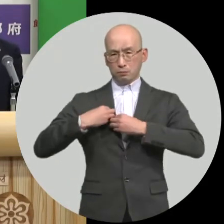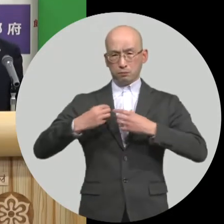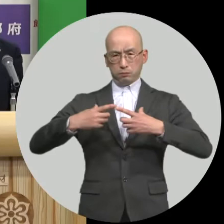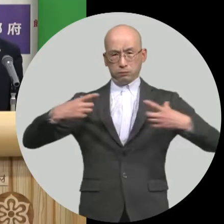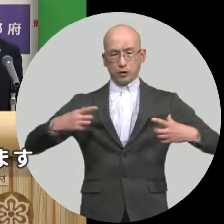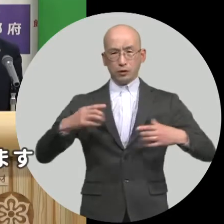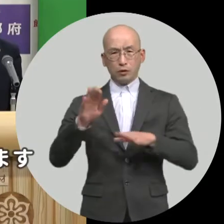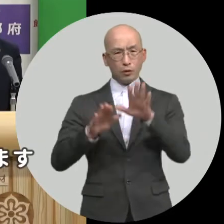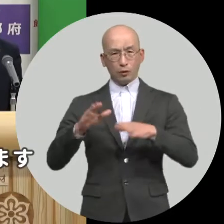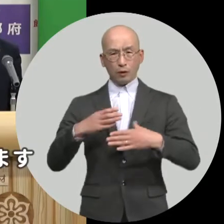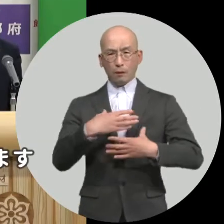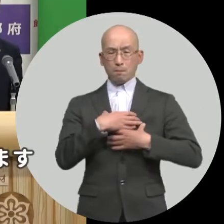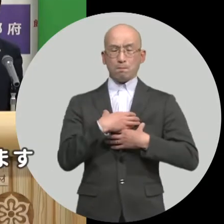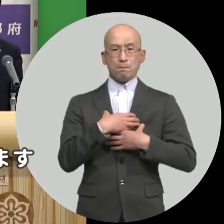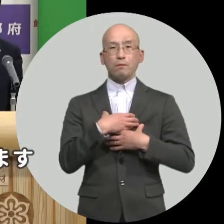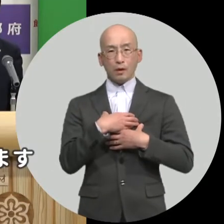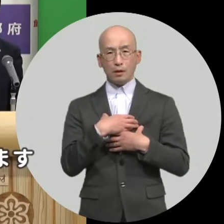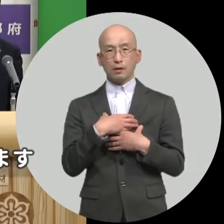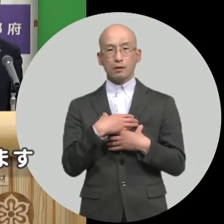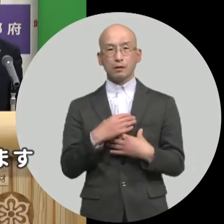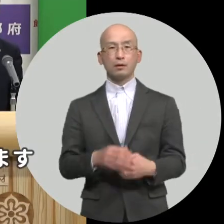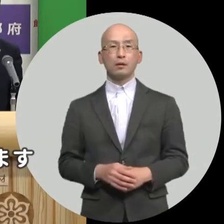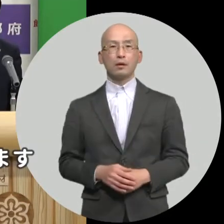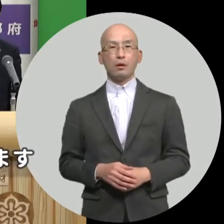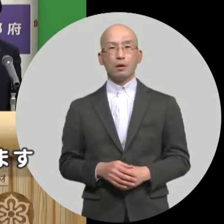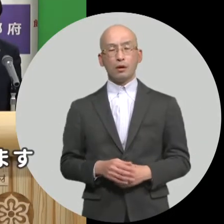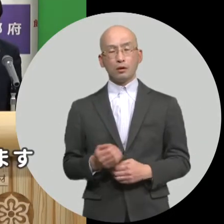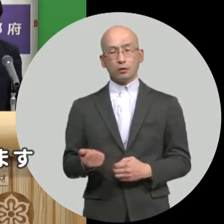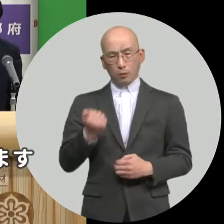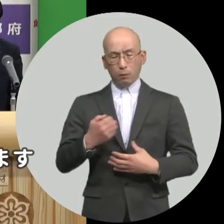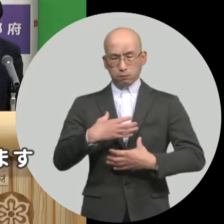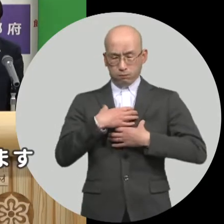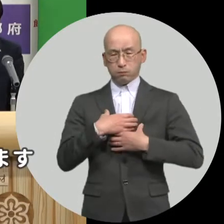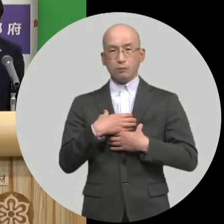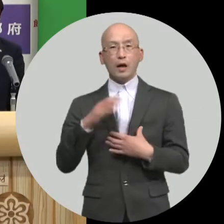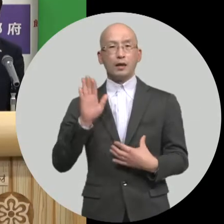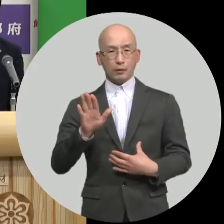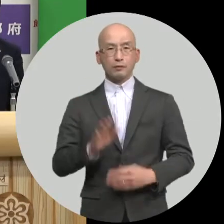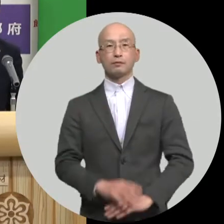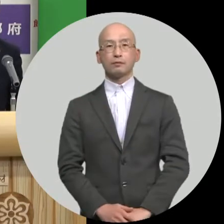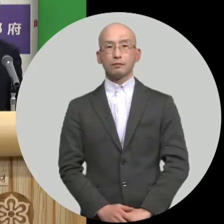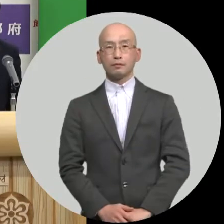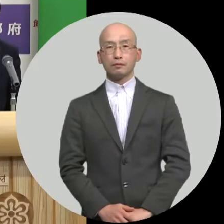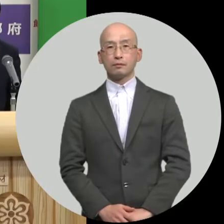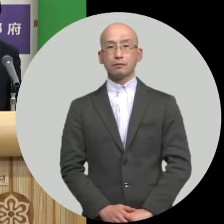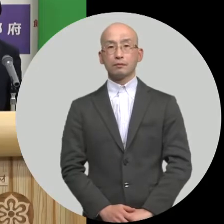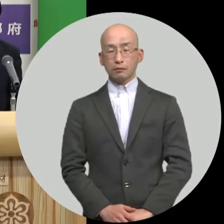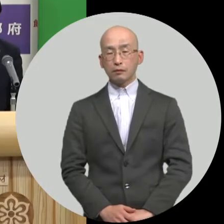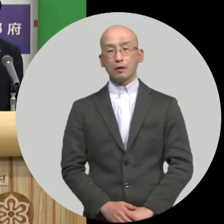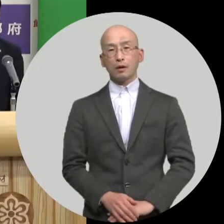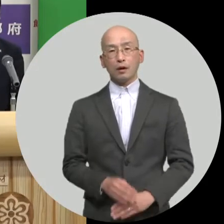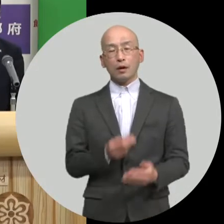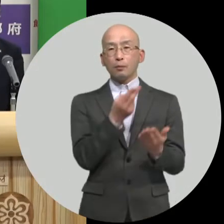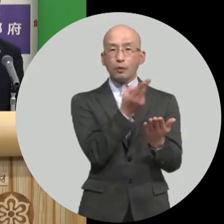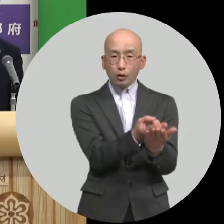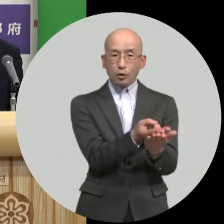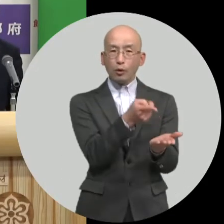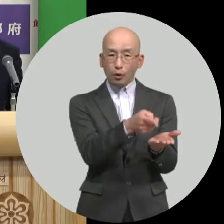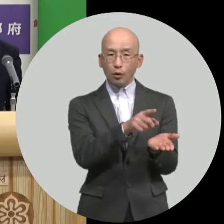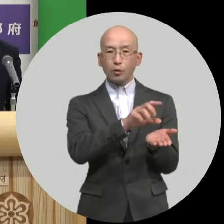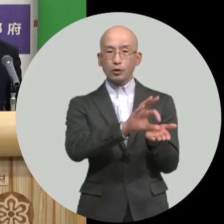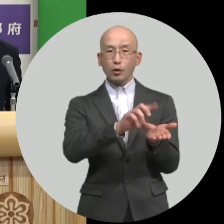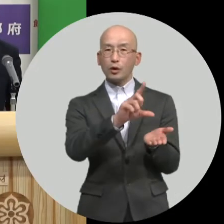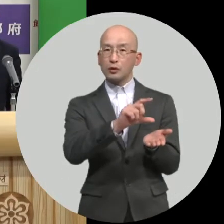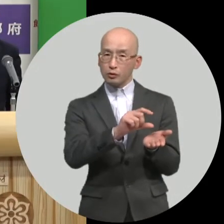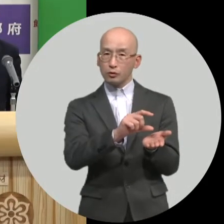あるということで、極めて大きな危機感を持っております。病床の使用率につきましては、一般病